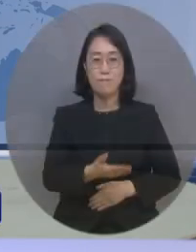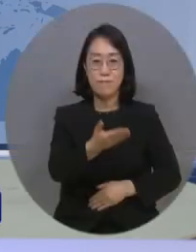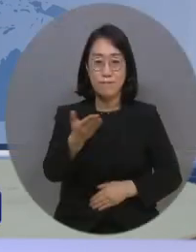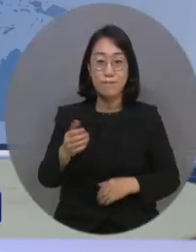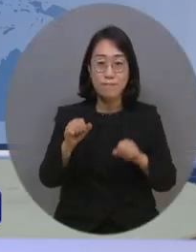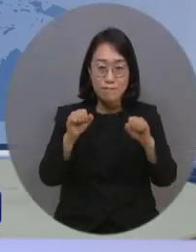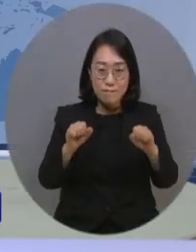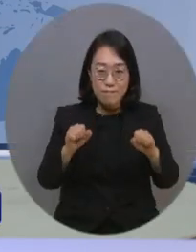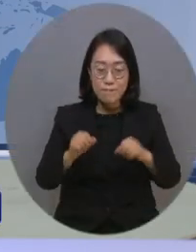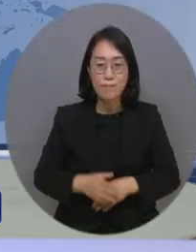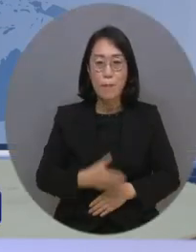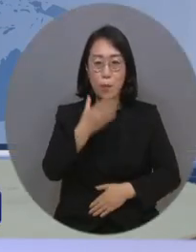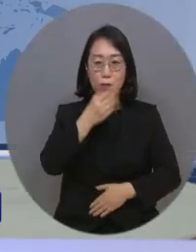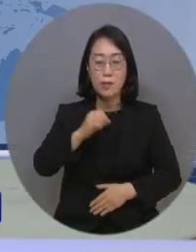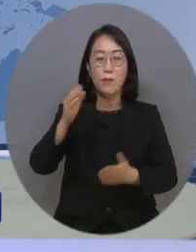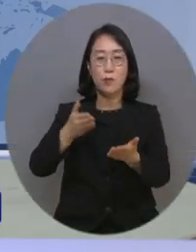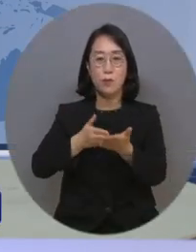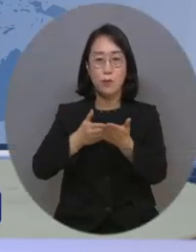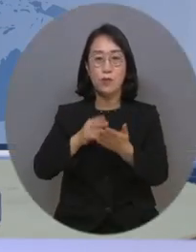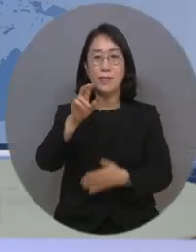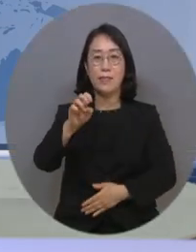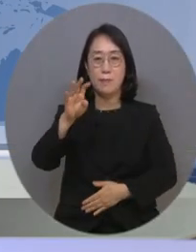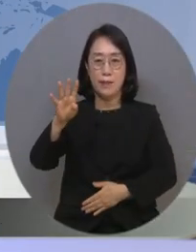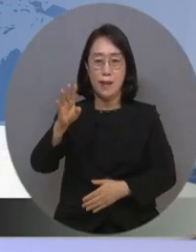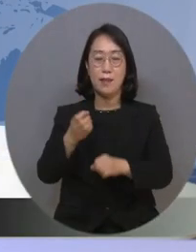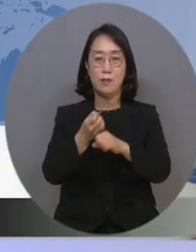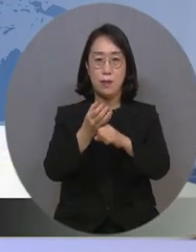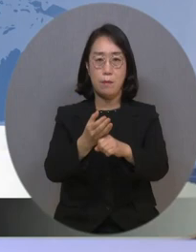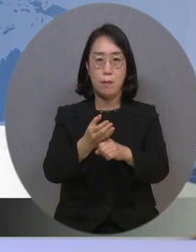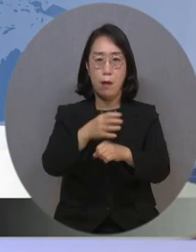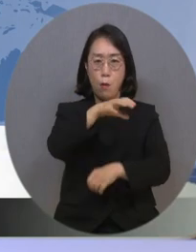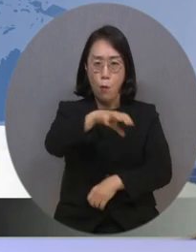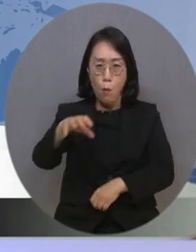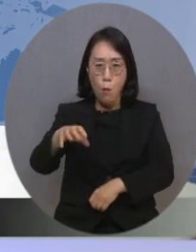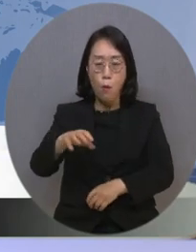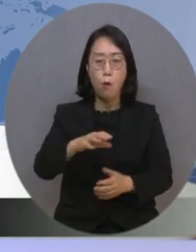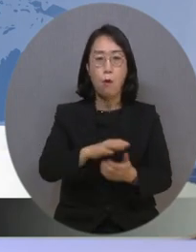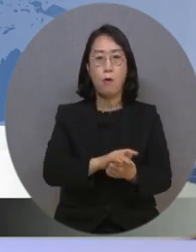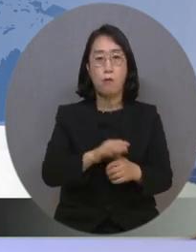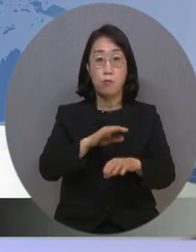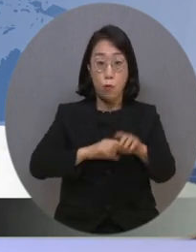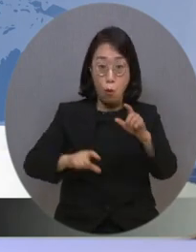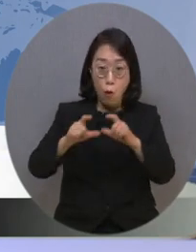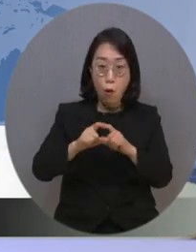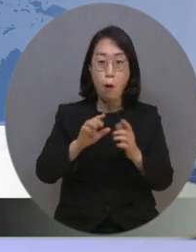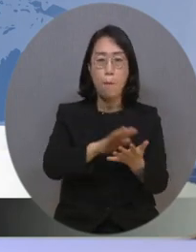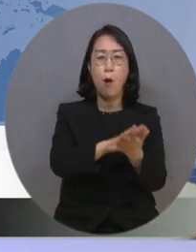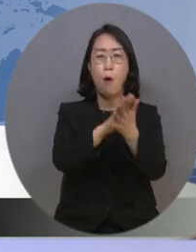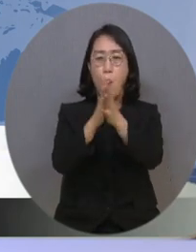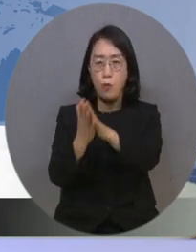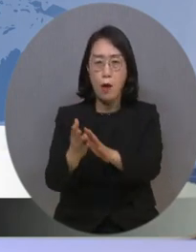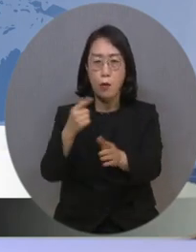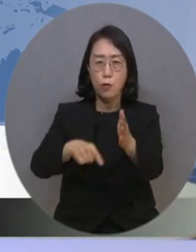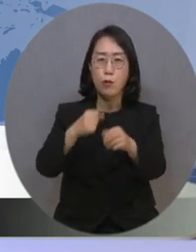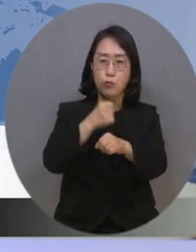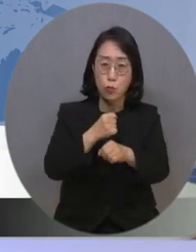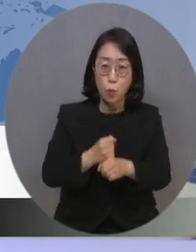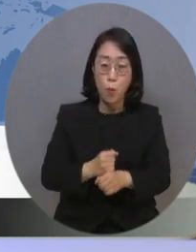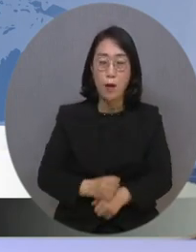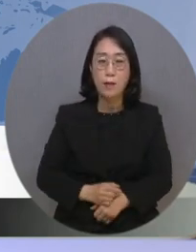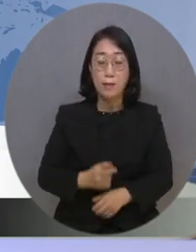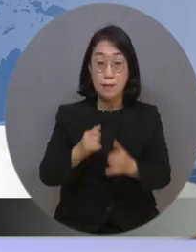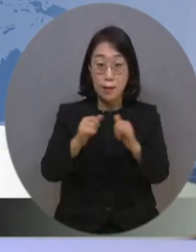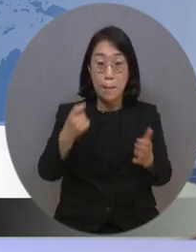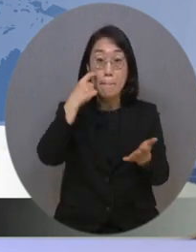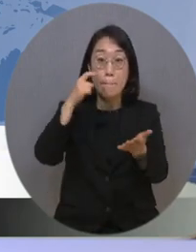시청자 여러분 안녕하십니까 복지tv 뉴스 24입니다 각 분야에서 혁신을 통해 대한민국의 변화를 이끄는 체인지